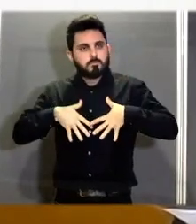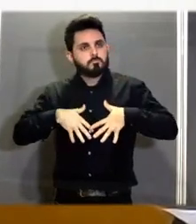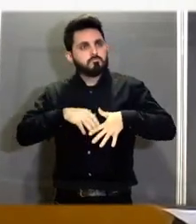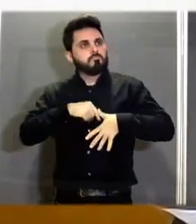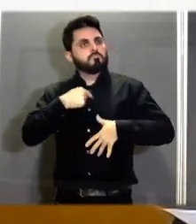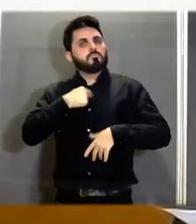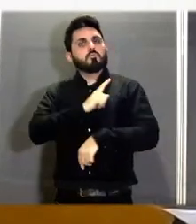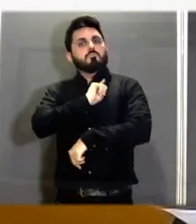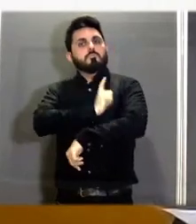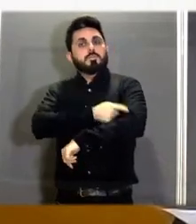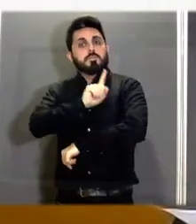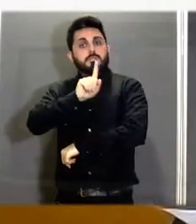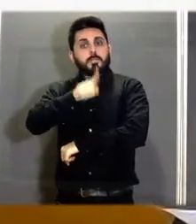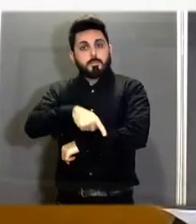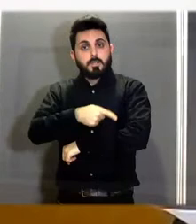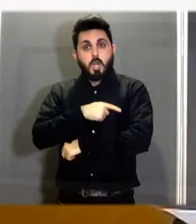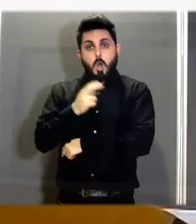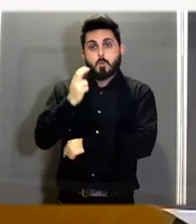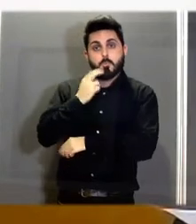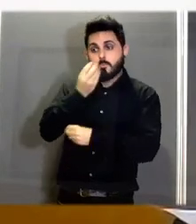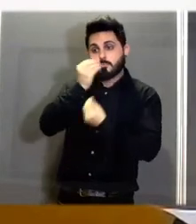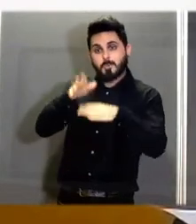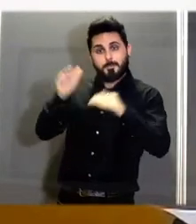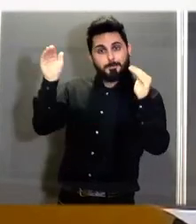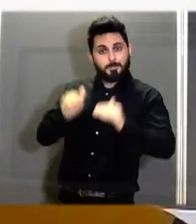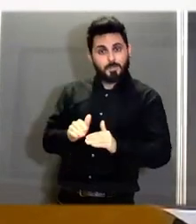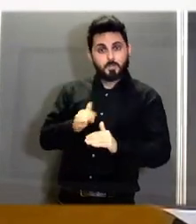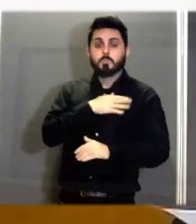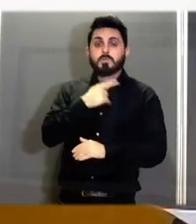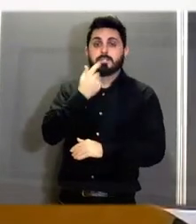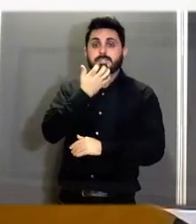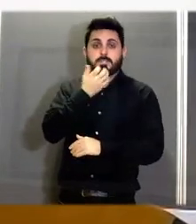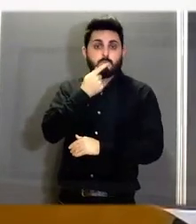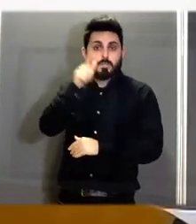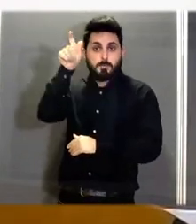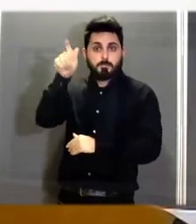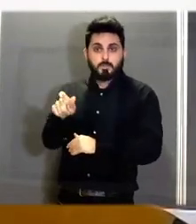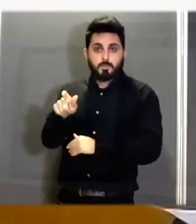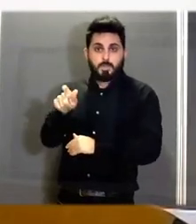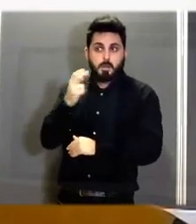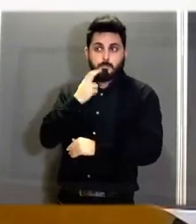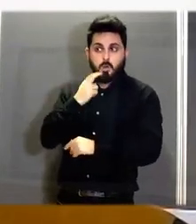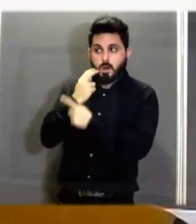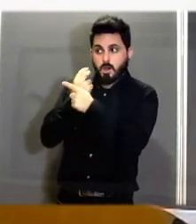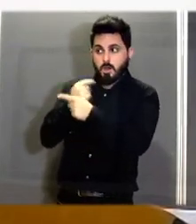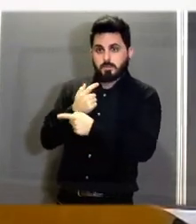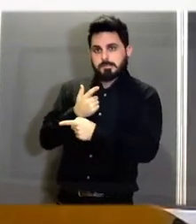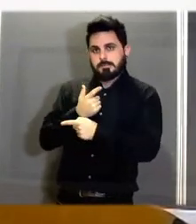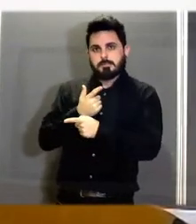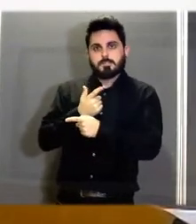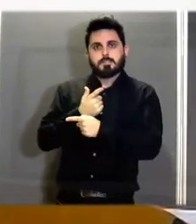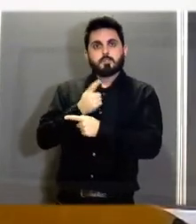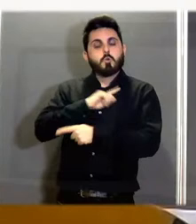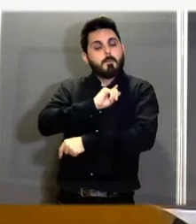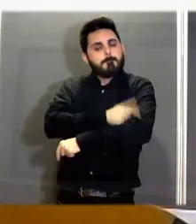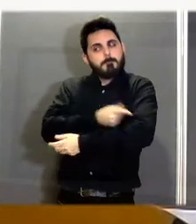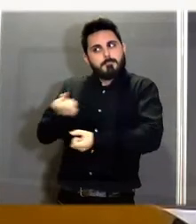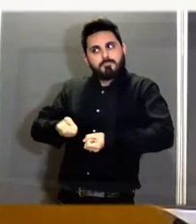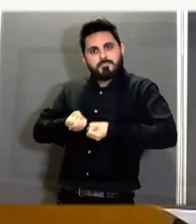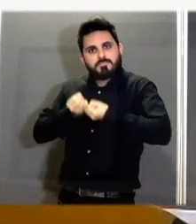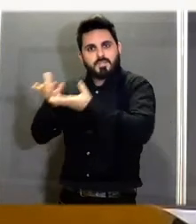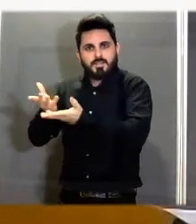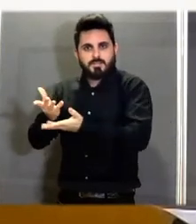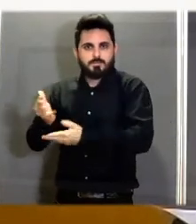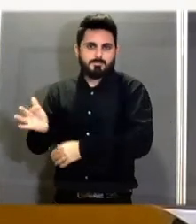coratge que la por. Per tant, quan veieu que algú té por, poseu-hi coratge. És el millor antídot i és el que